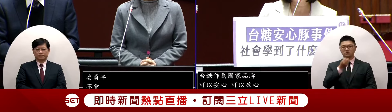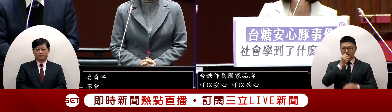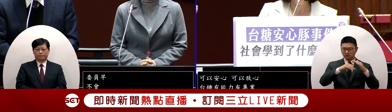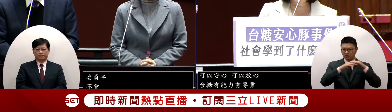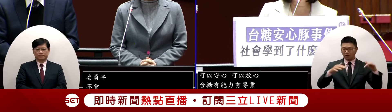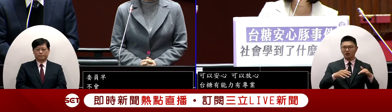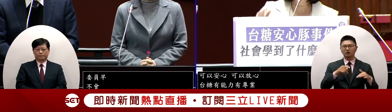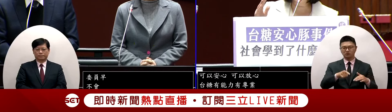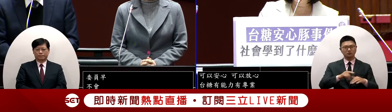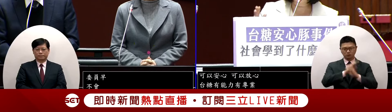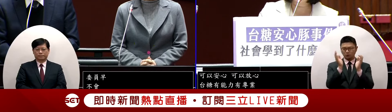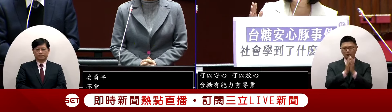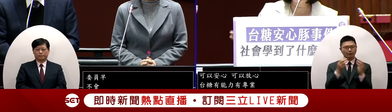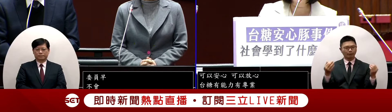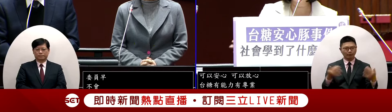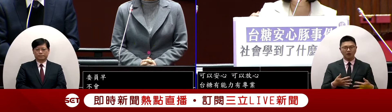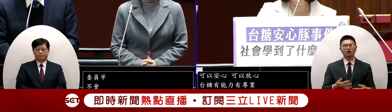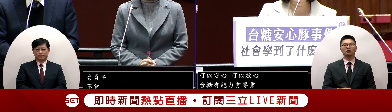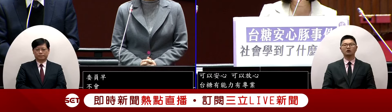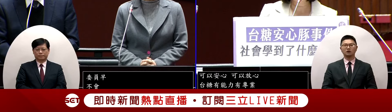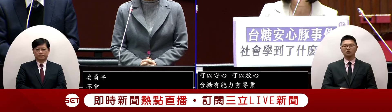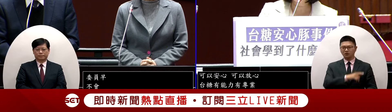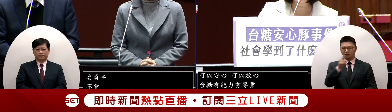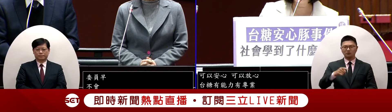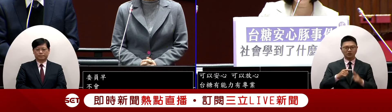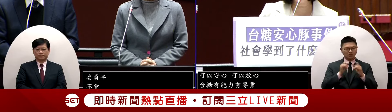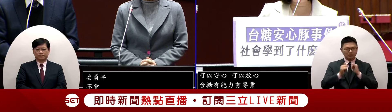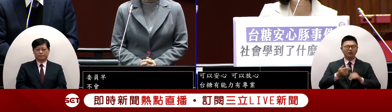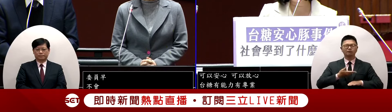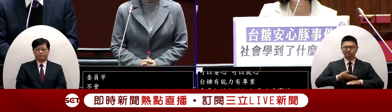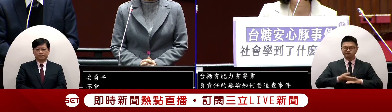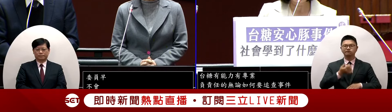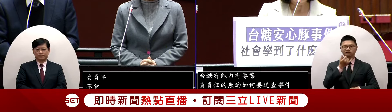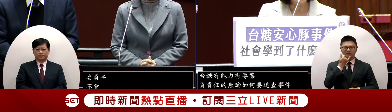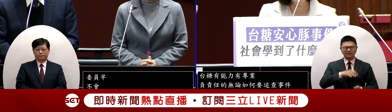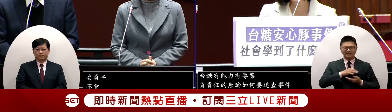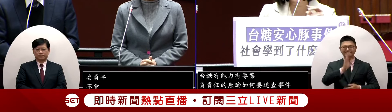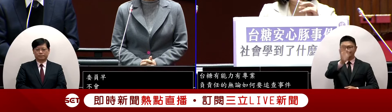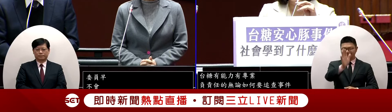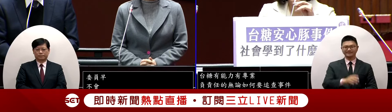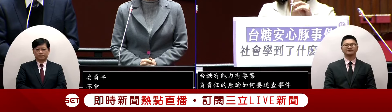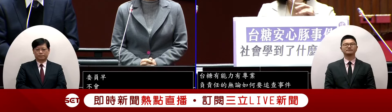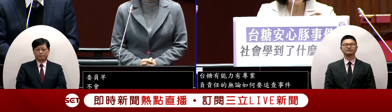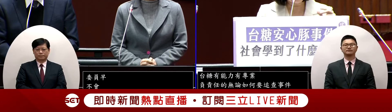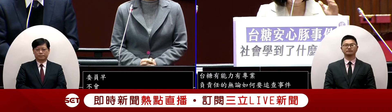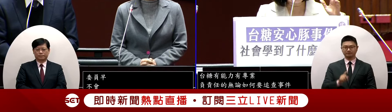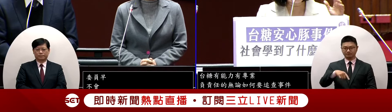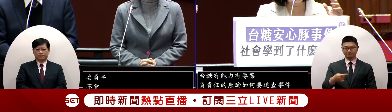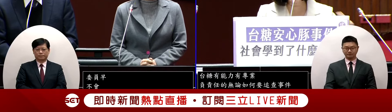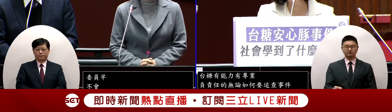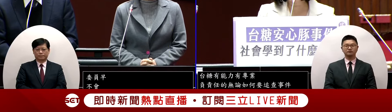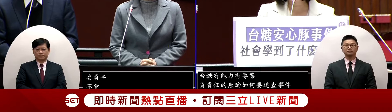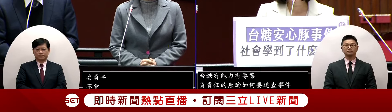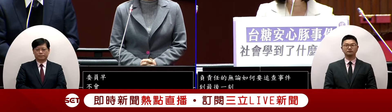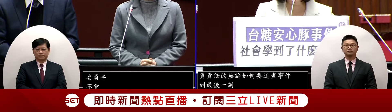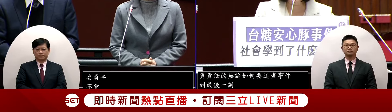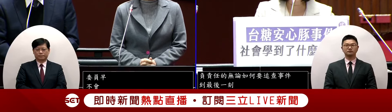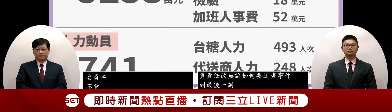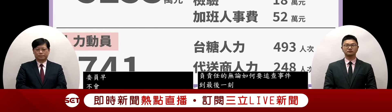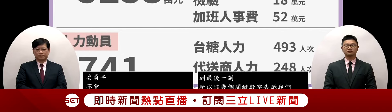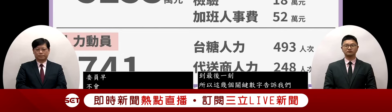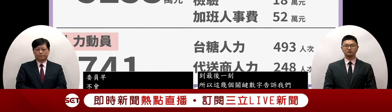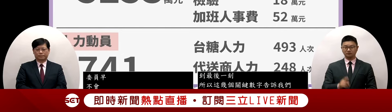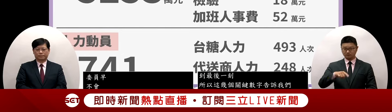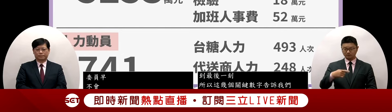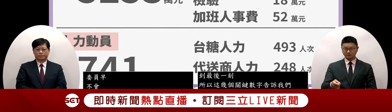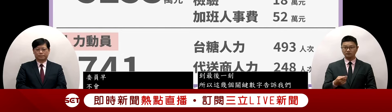题的，国人会当安心啦，卖惊吓啦。下一页，我有一个新的 key number，